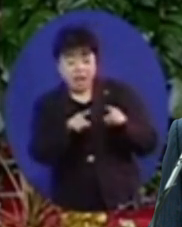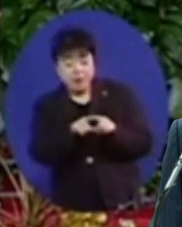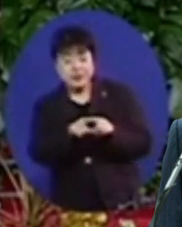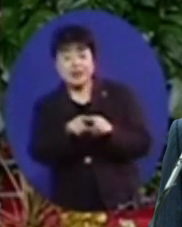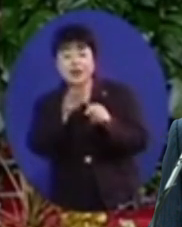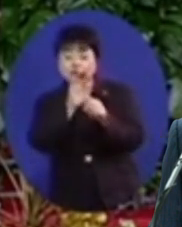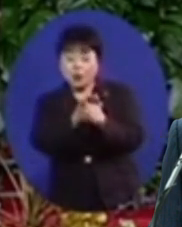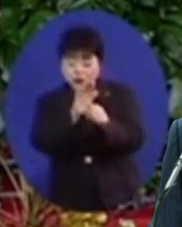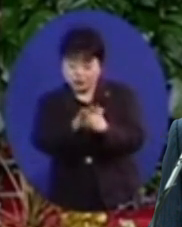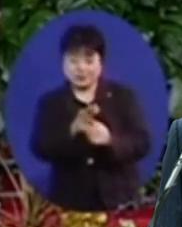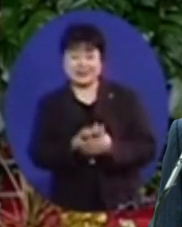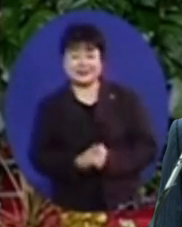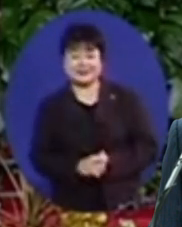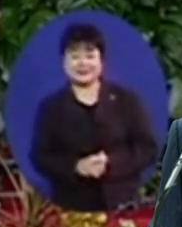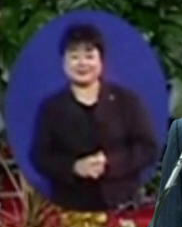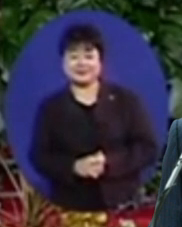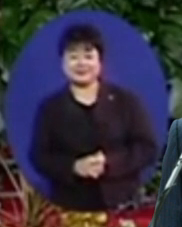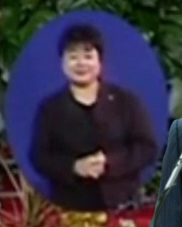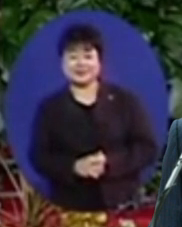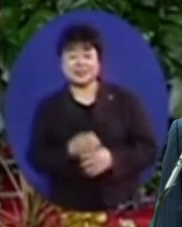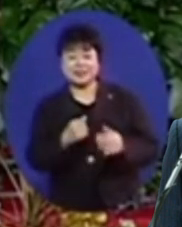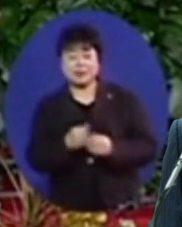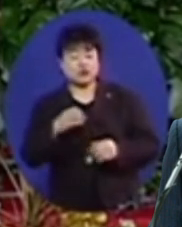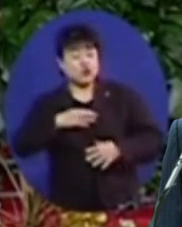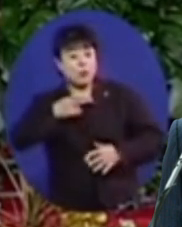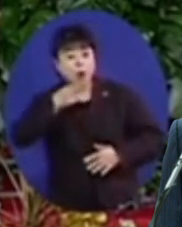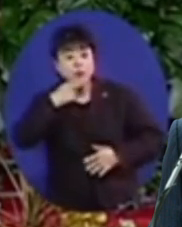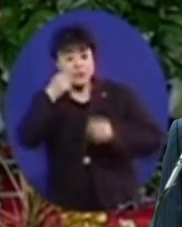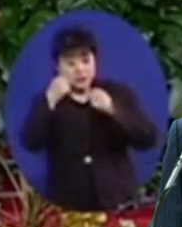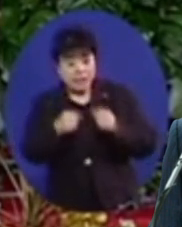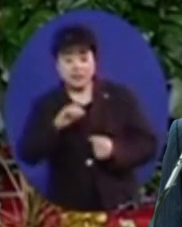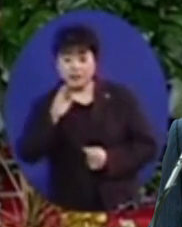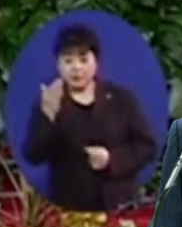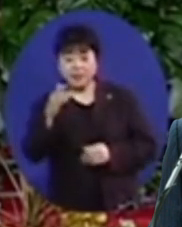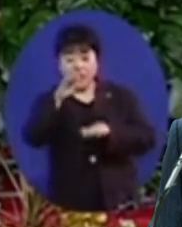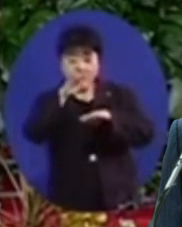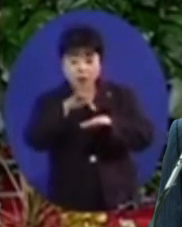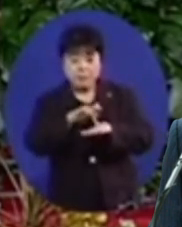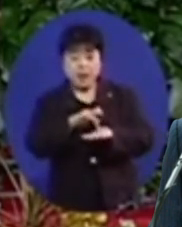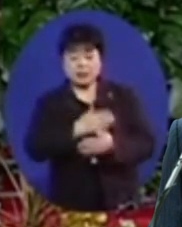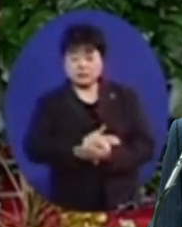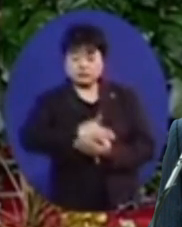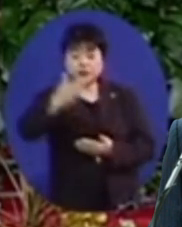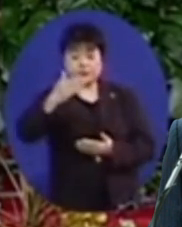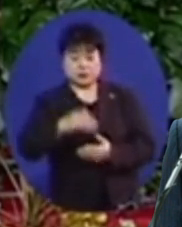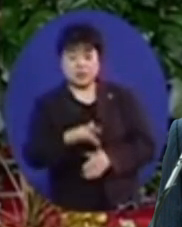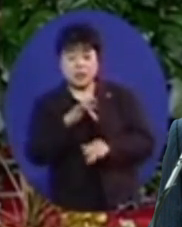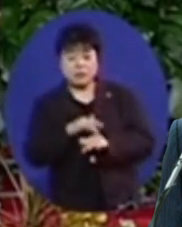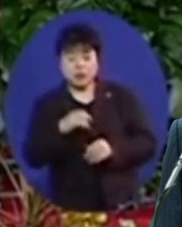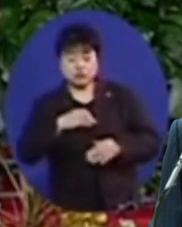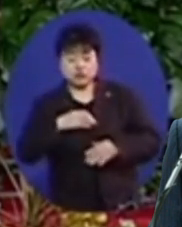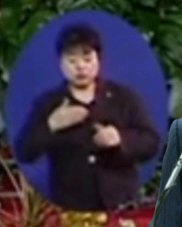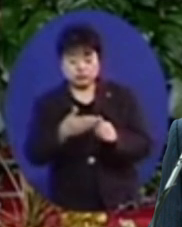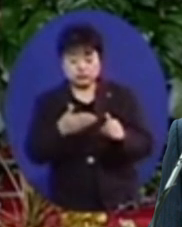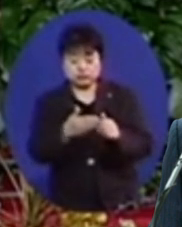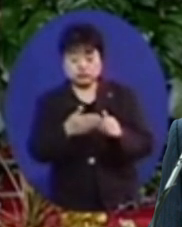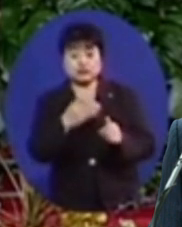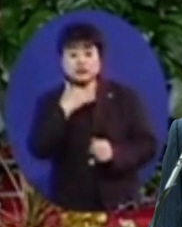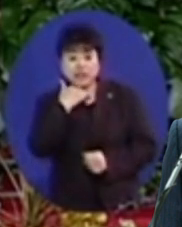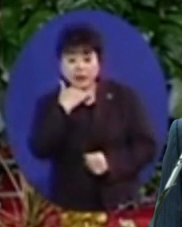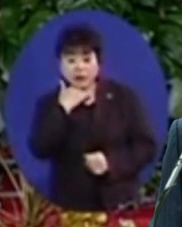같이 해주시는 것입니다. 그래서 두려움 없이 사는 것입니다. 마귀는 끊임없이 두려움을 가지고 여러분을 기다리고 있는